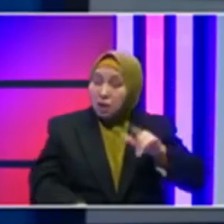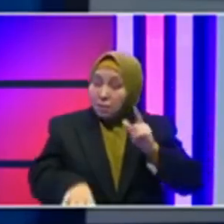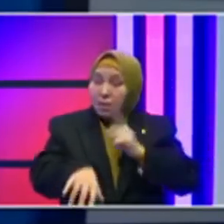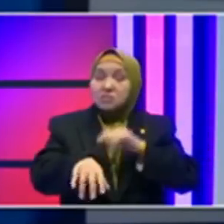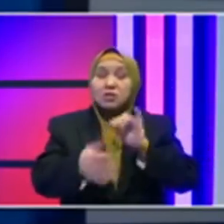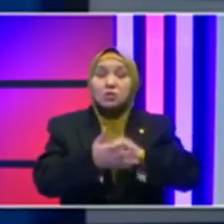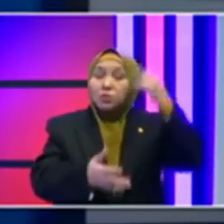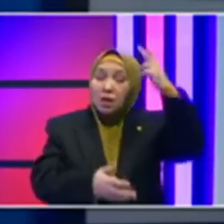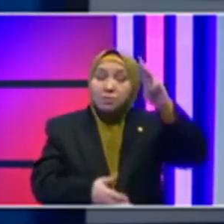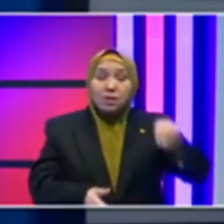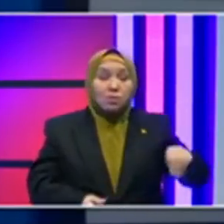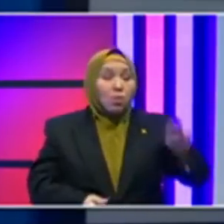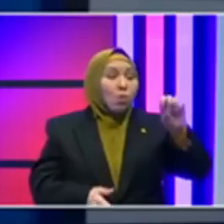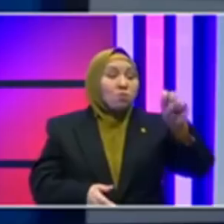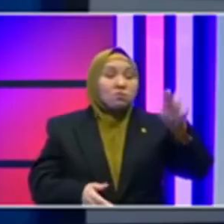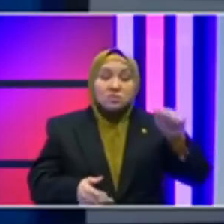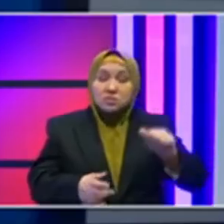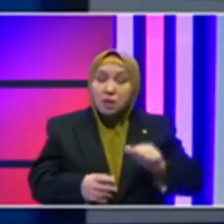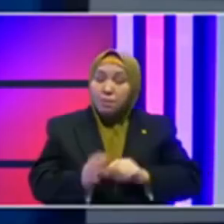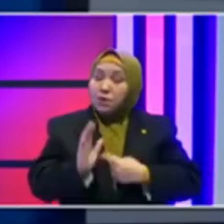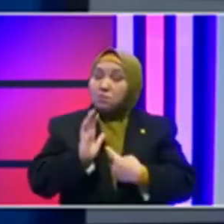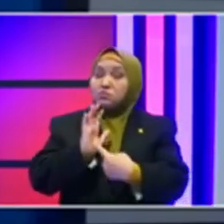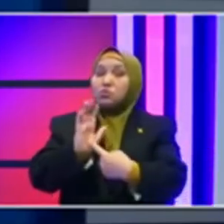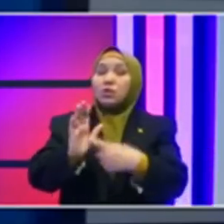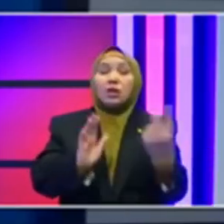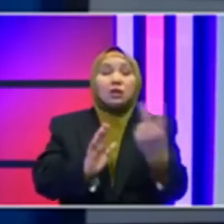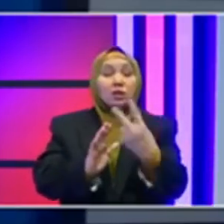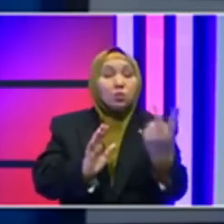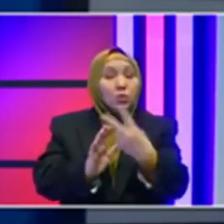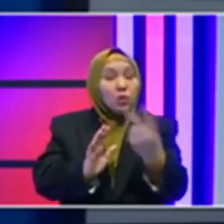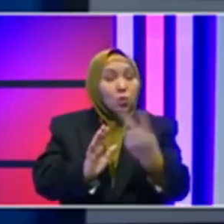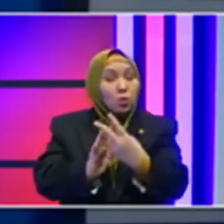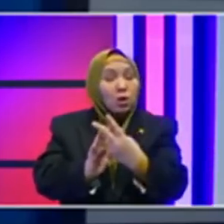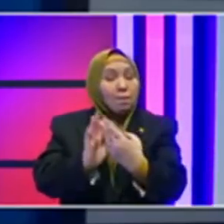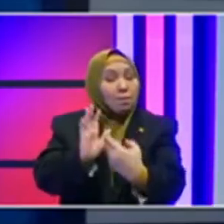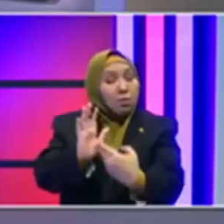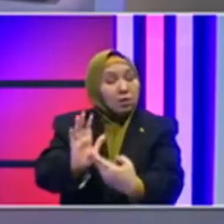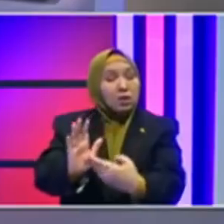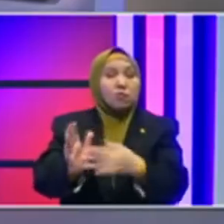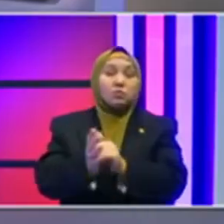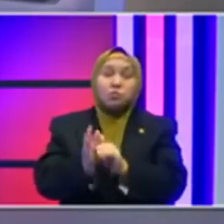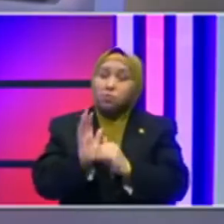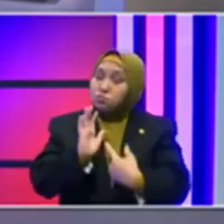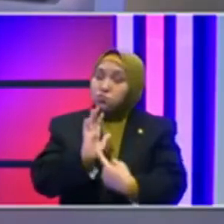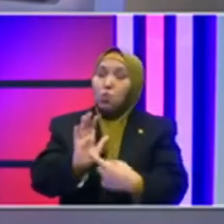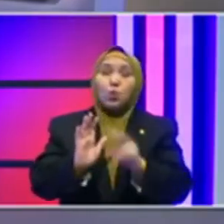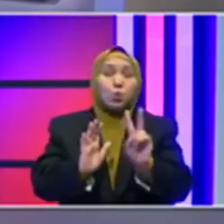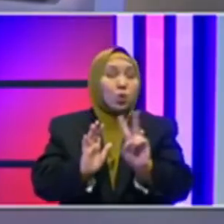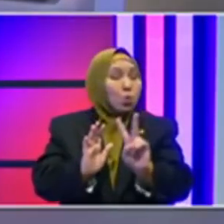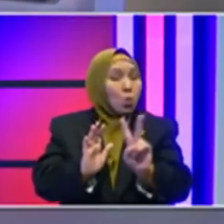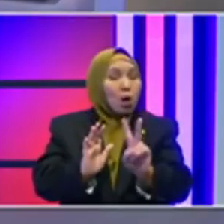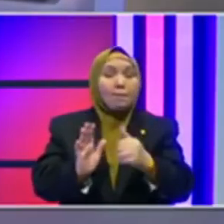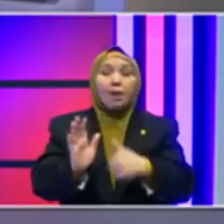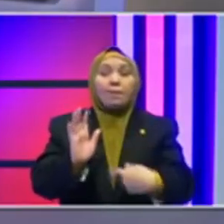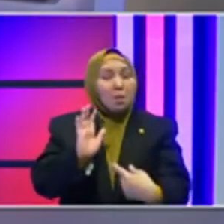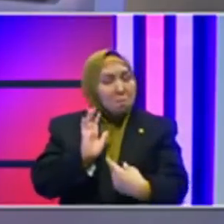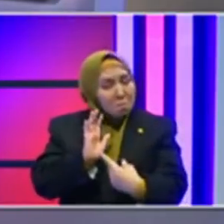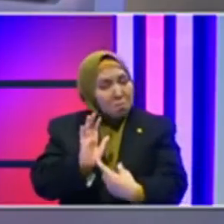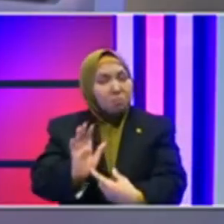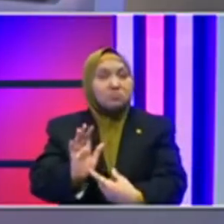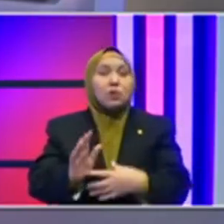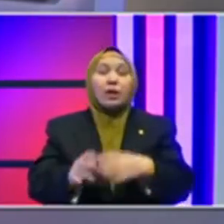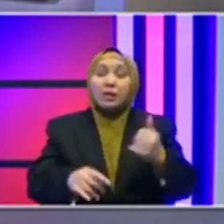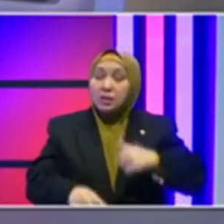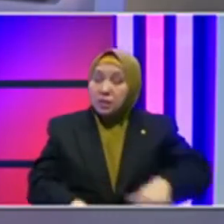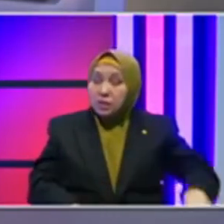Musa Alaihissalam menggunakan ataupun menunjukkan mukjizat ini kedua-duanya dan Mukjizat ini para hadirin yang dirahmati